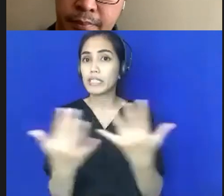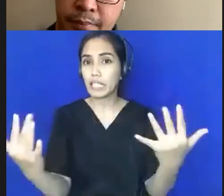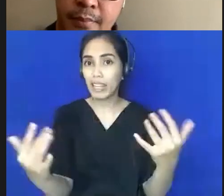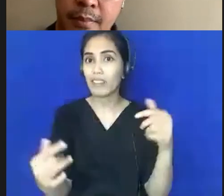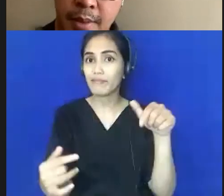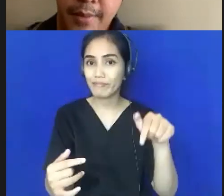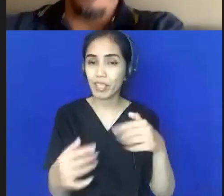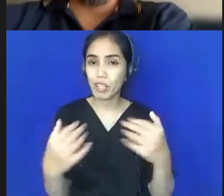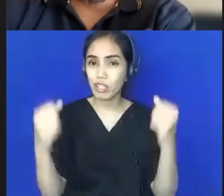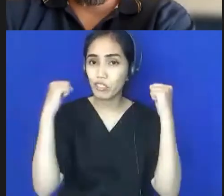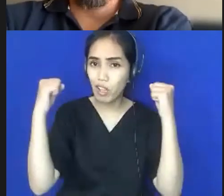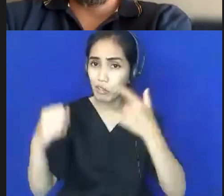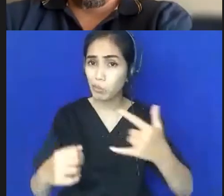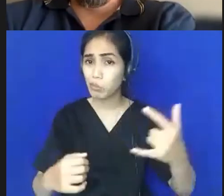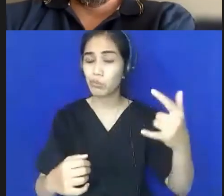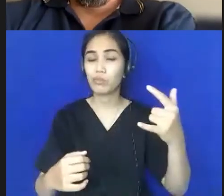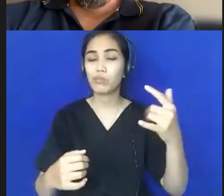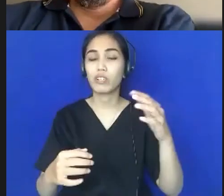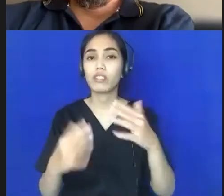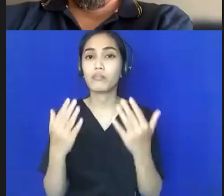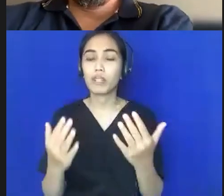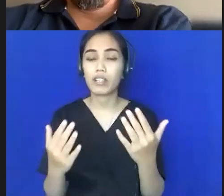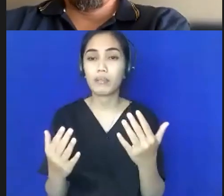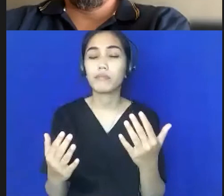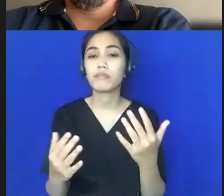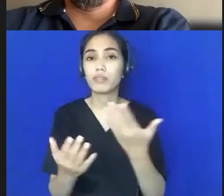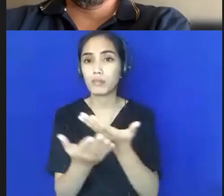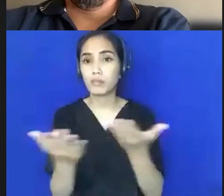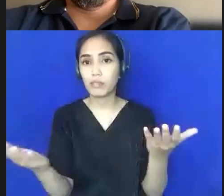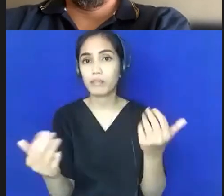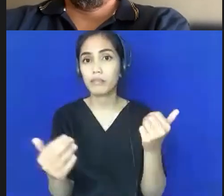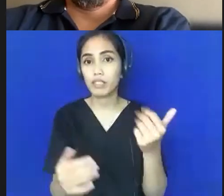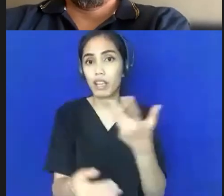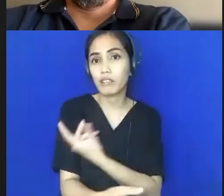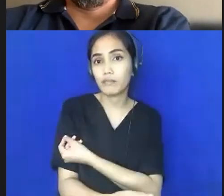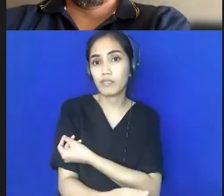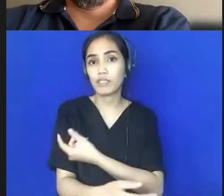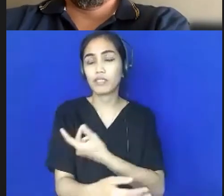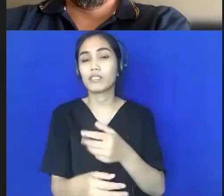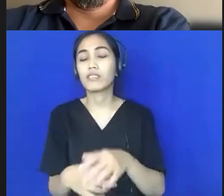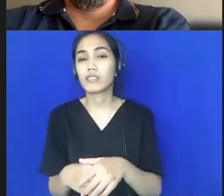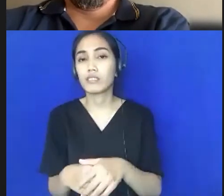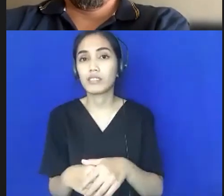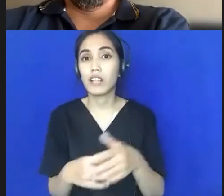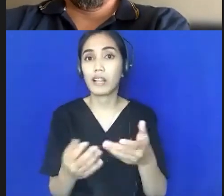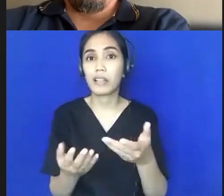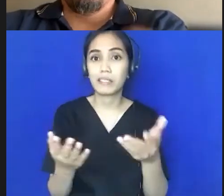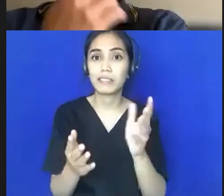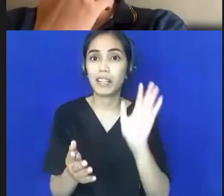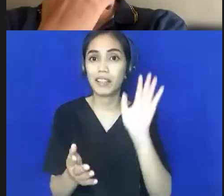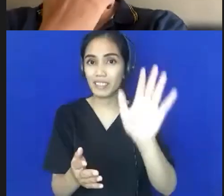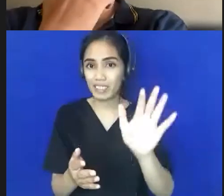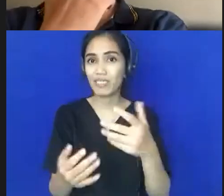and I hope you've all been vaccinated or that you are going to get vaccinated very soon.